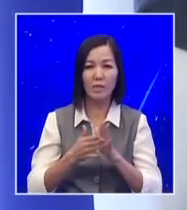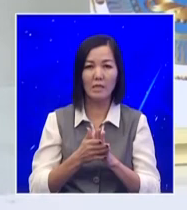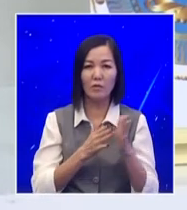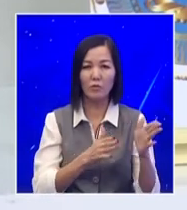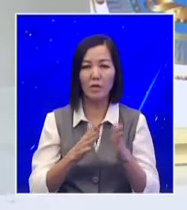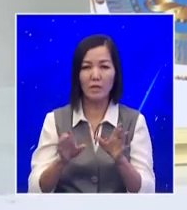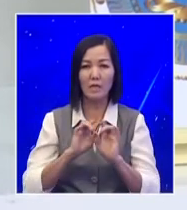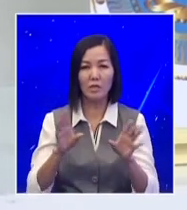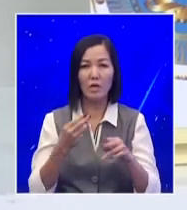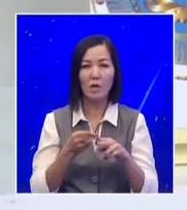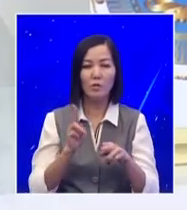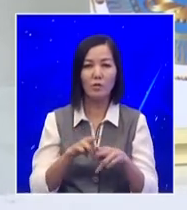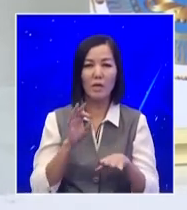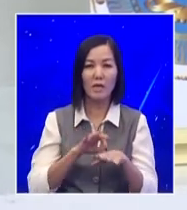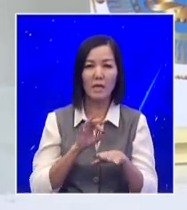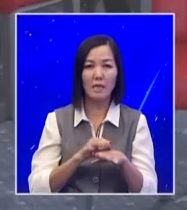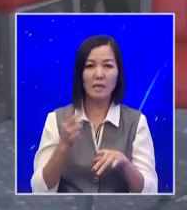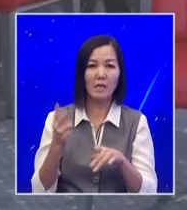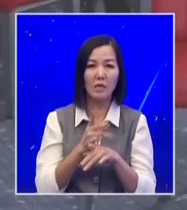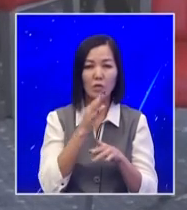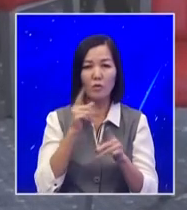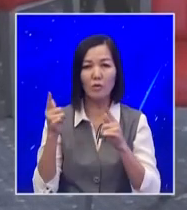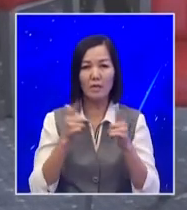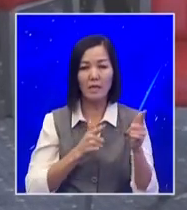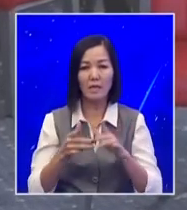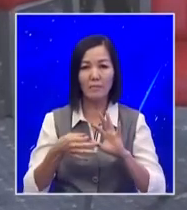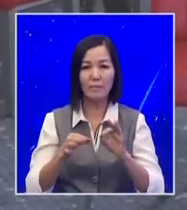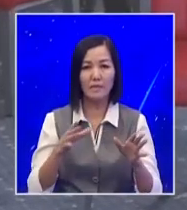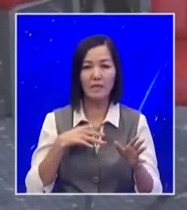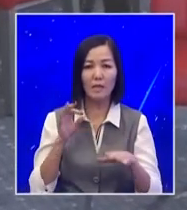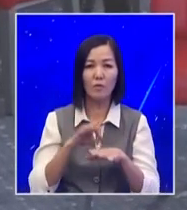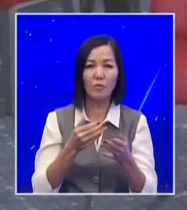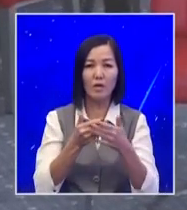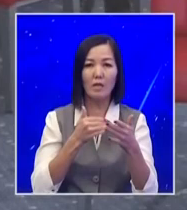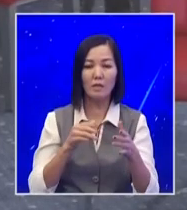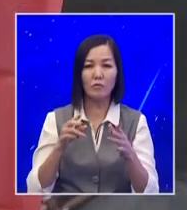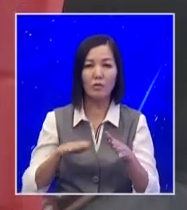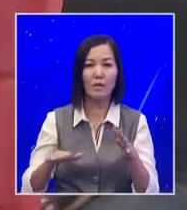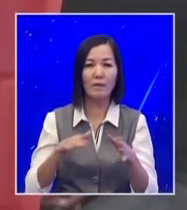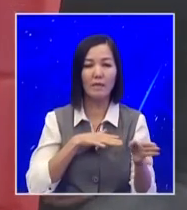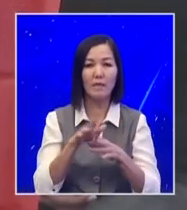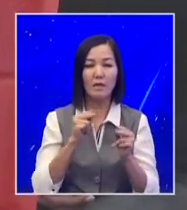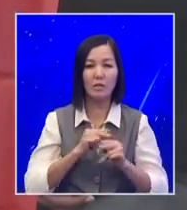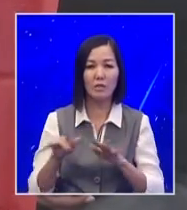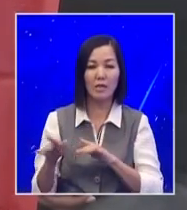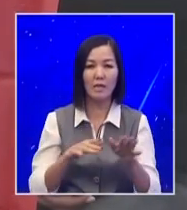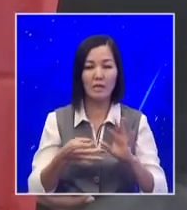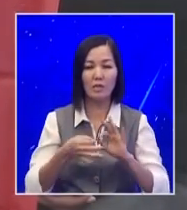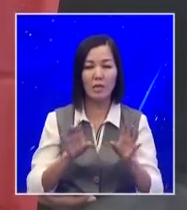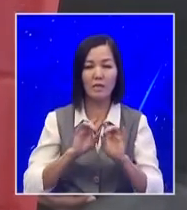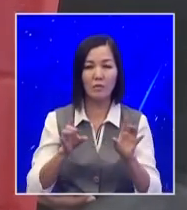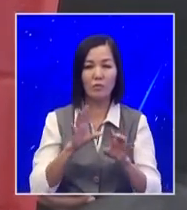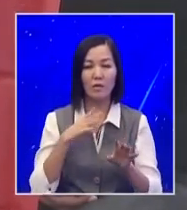жағдай тұрақты екенін жеткізді. Сондай-ақ корона індеттің екінші толқынына дайындығын пысықтады. Аурудың алдын алу үшін аймақта атқарылып жатқан